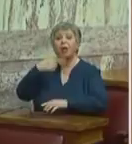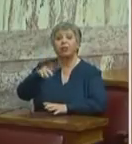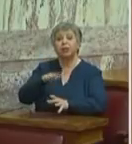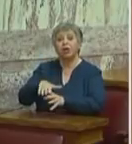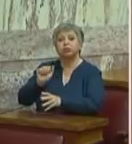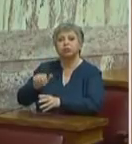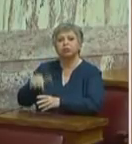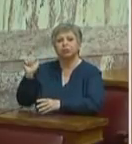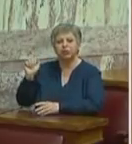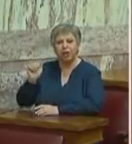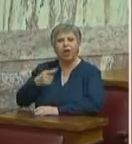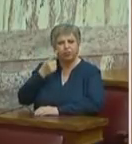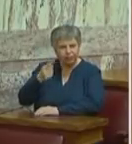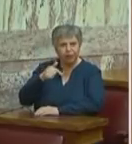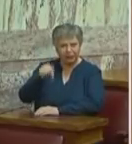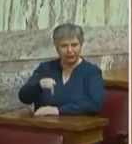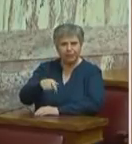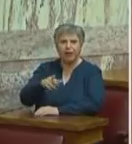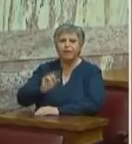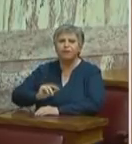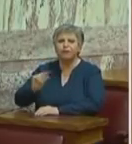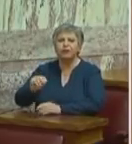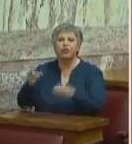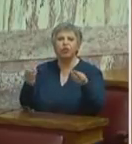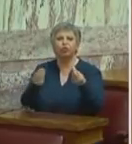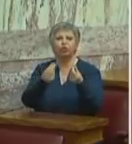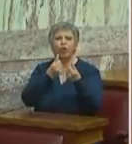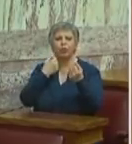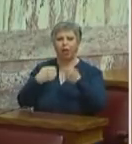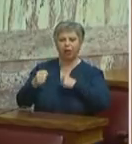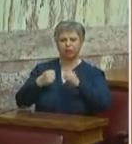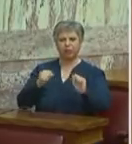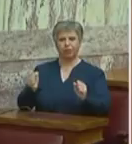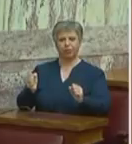από τη συνεδρίαση σήμερα. Θα θέλανε όμως να είναι έτσι.